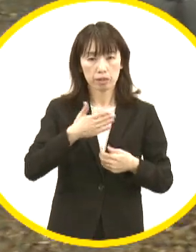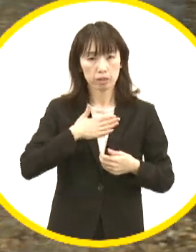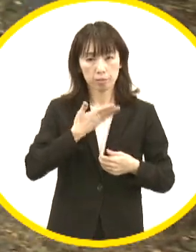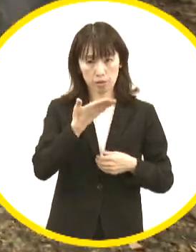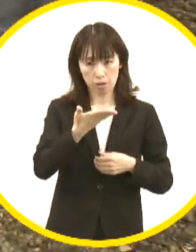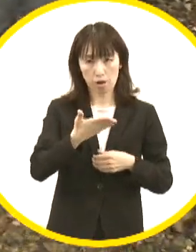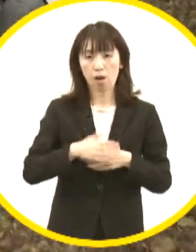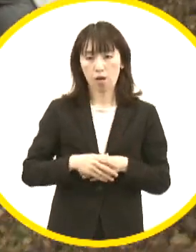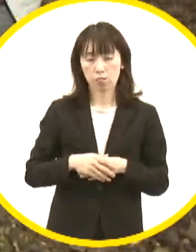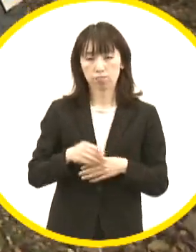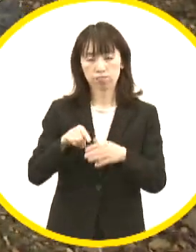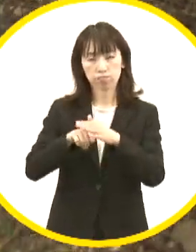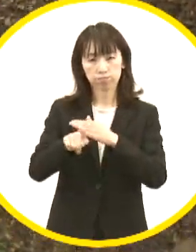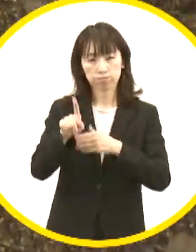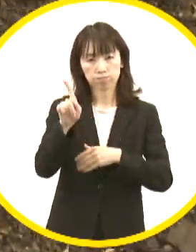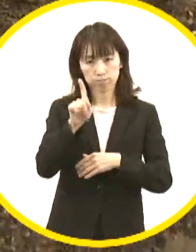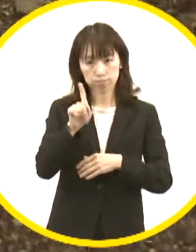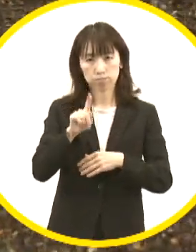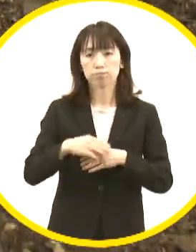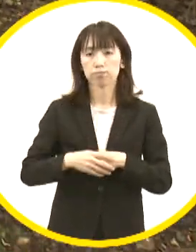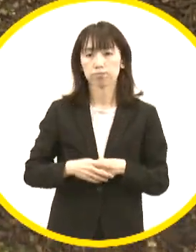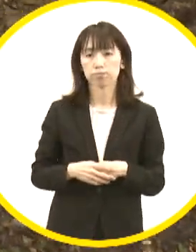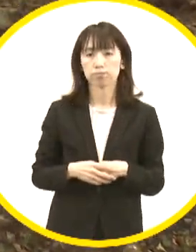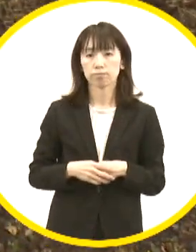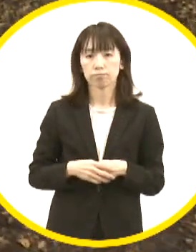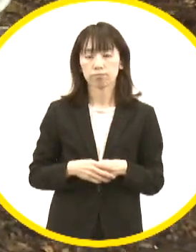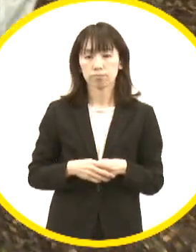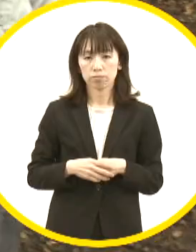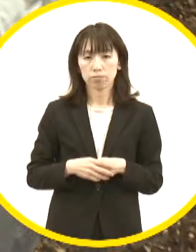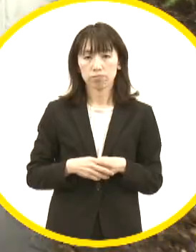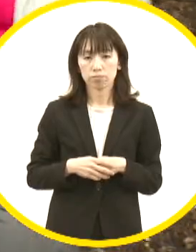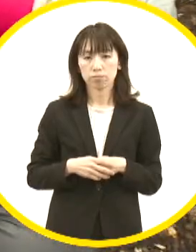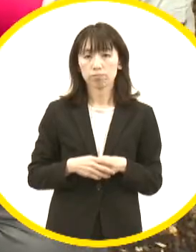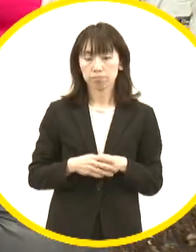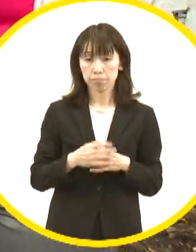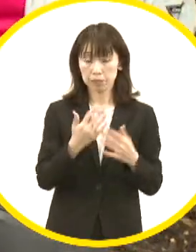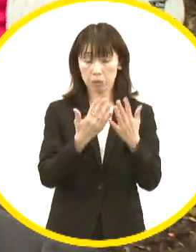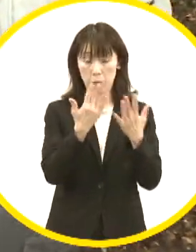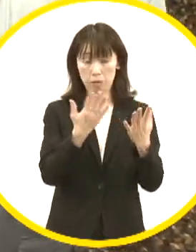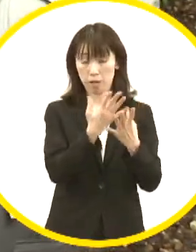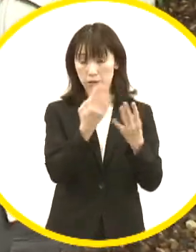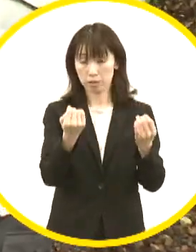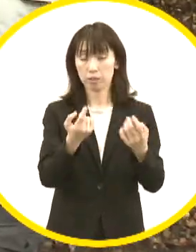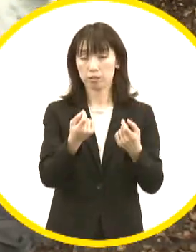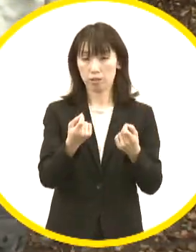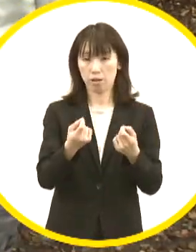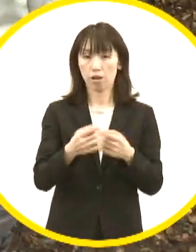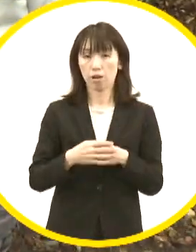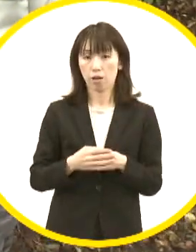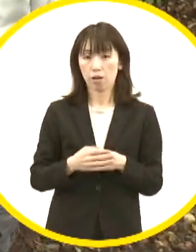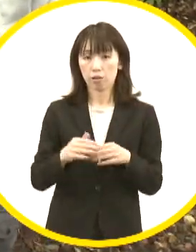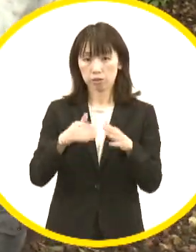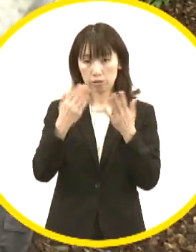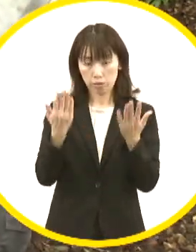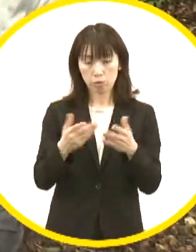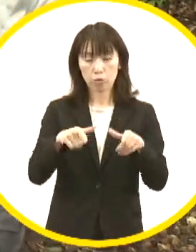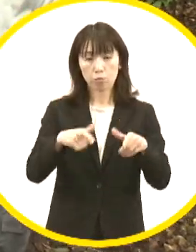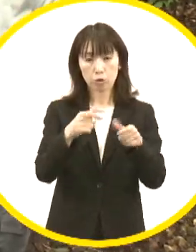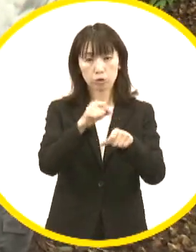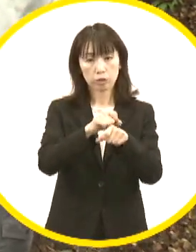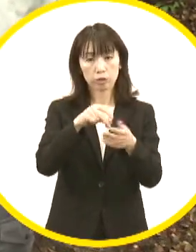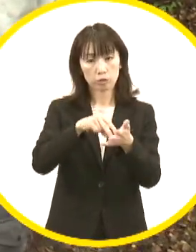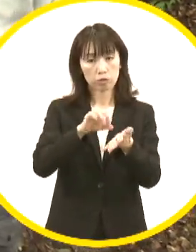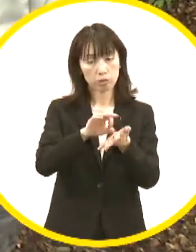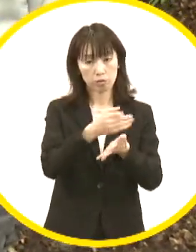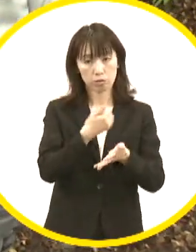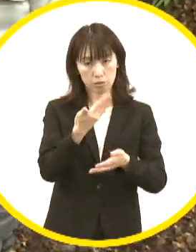か。一体どんな事情があるんでしょうか。 すごい、めちゃくちゃ緑です ね。 そうですね。 これ全部木材として